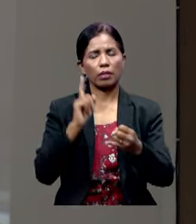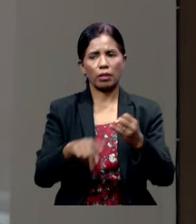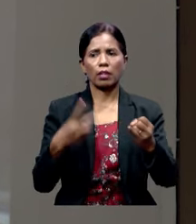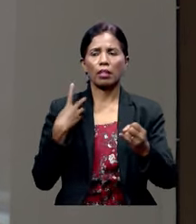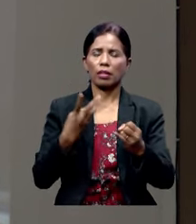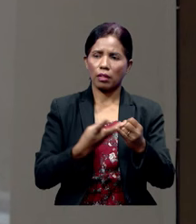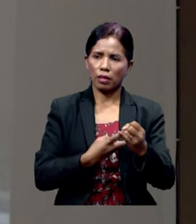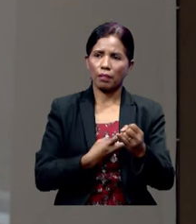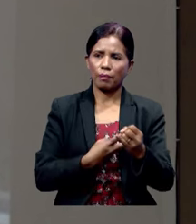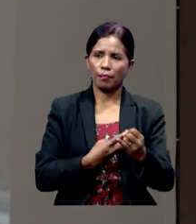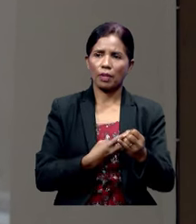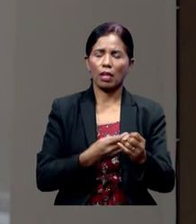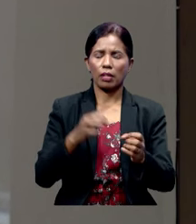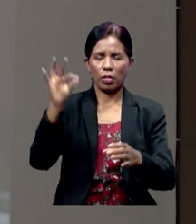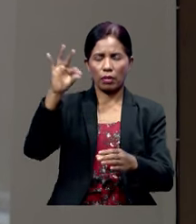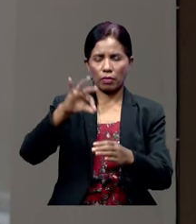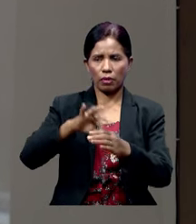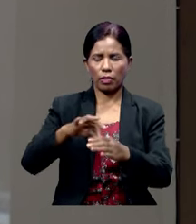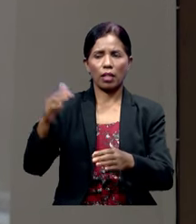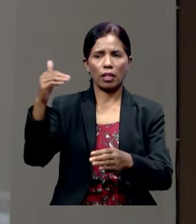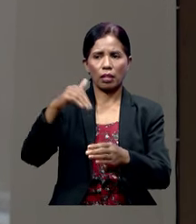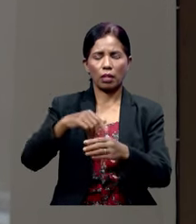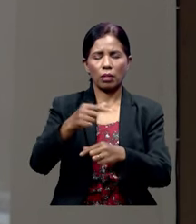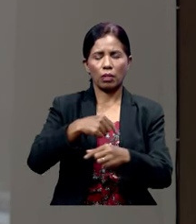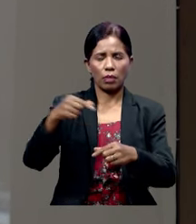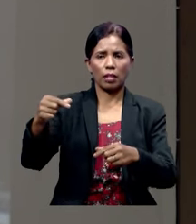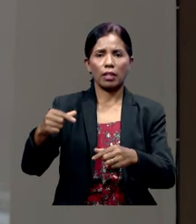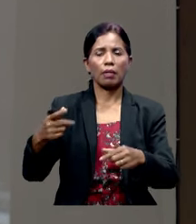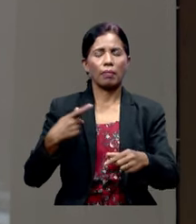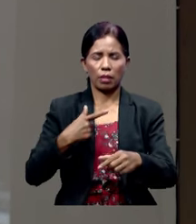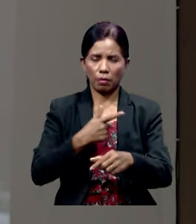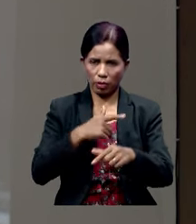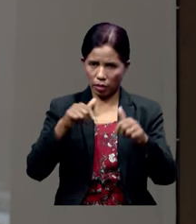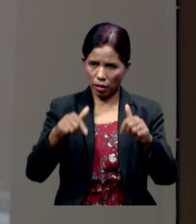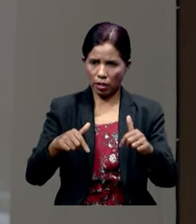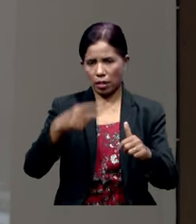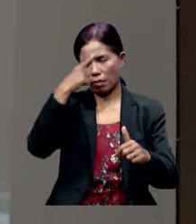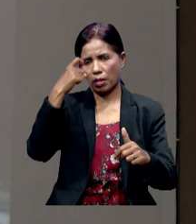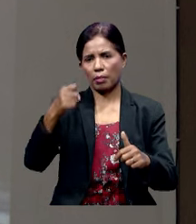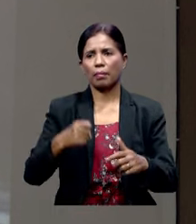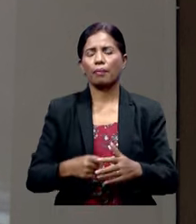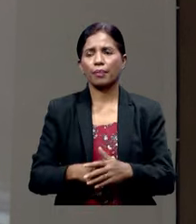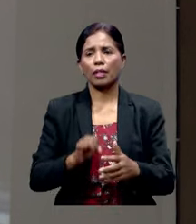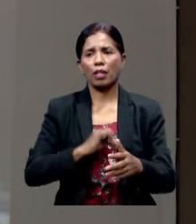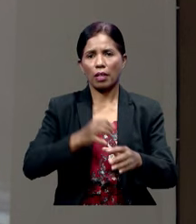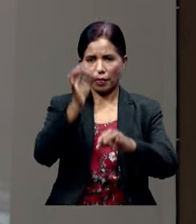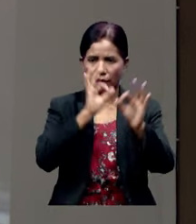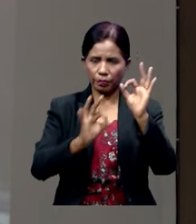sei halo votasang final global ia plenari dane. Tamba nemak hau fiar